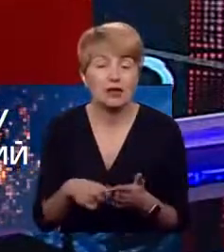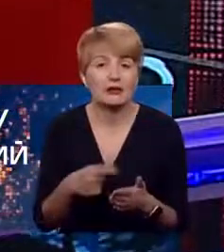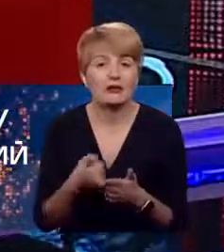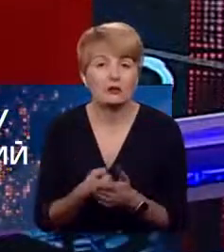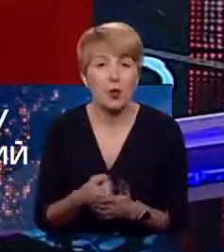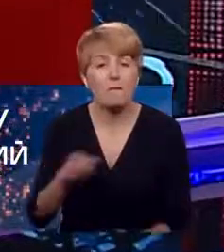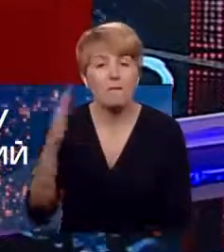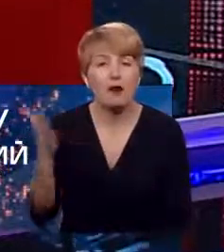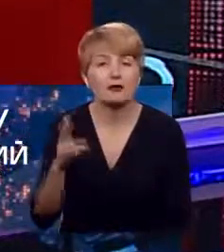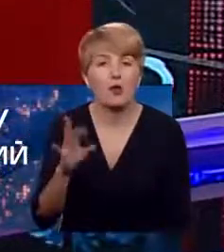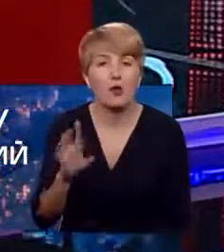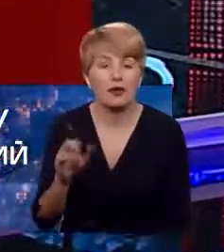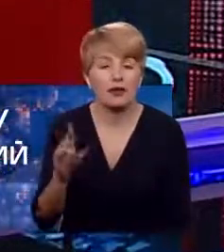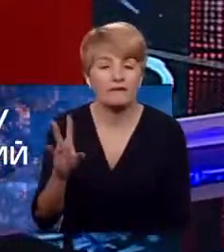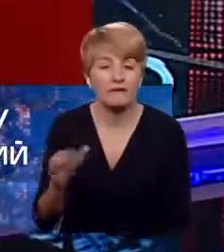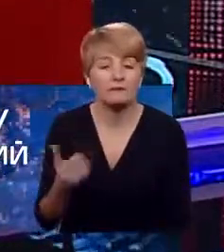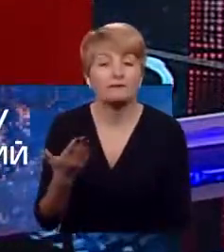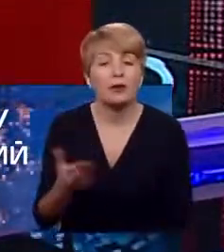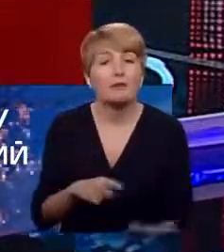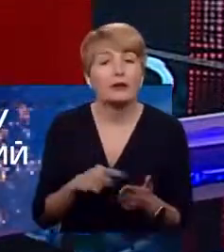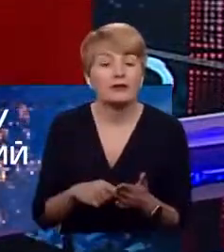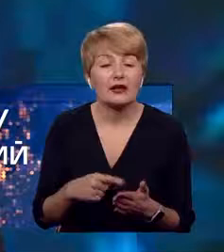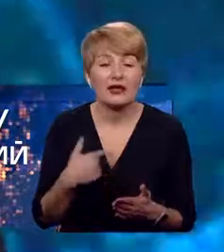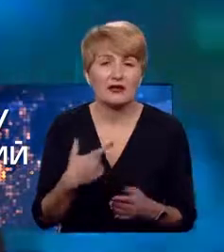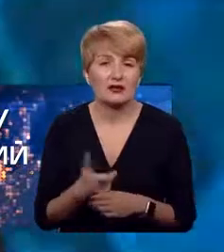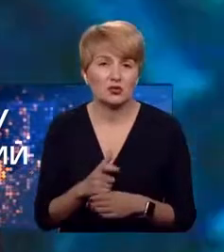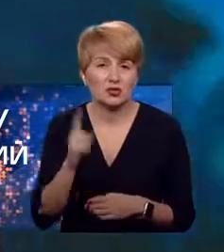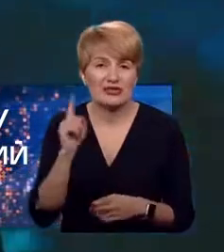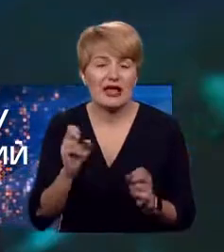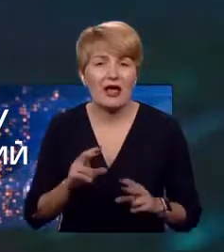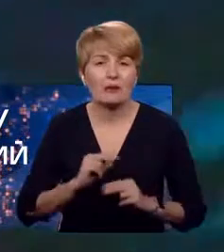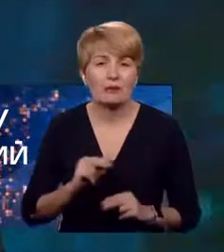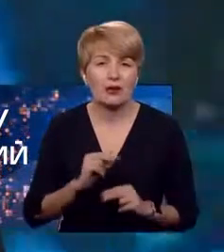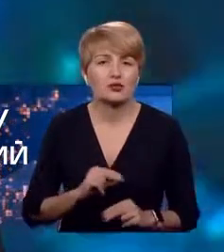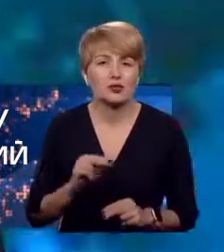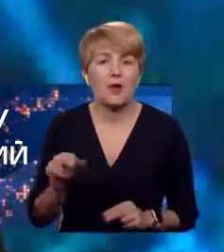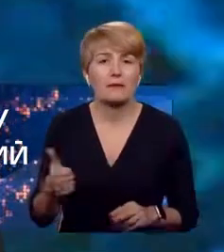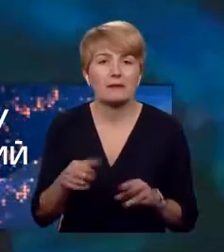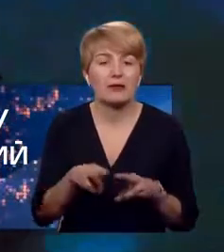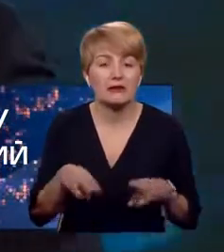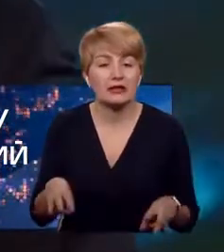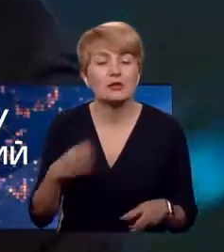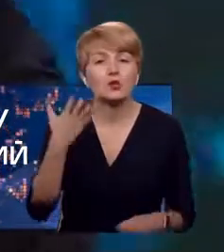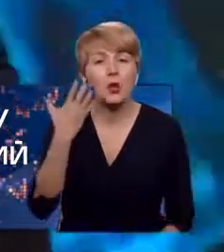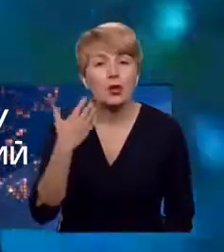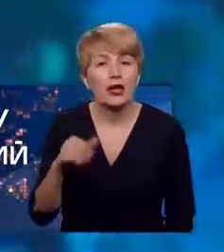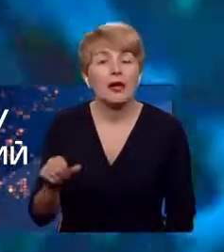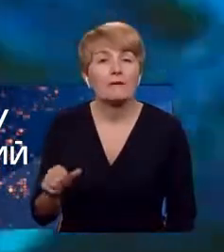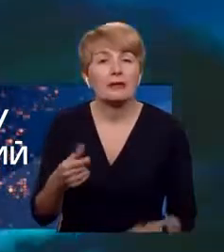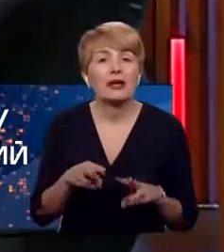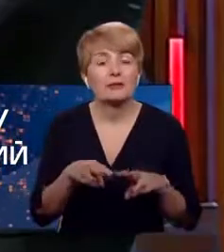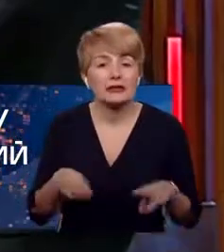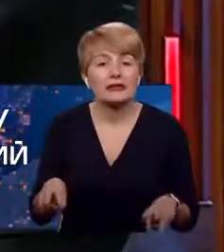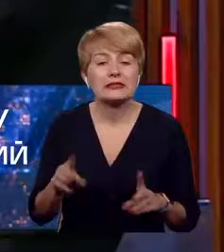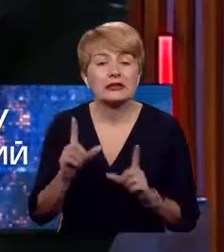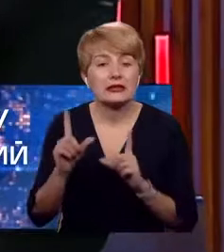пана Коболєва. От питання, скажіть, будь ласка, я не дуже знаю, як працює прем'єр-міністр. От коли прем'єр-міністр